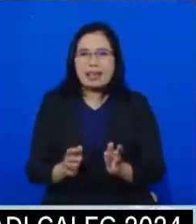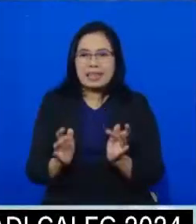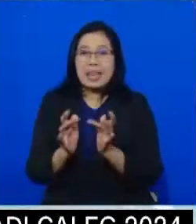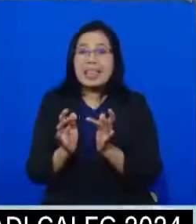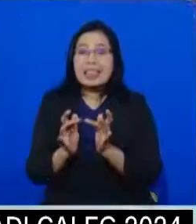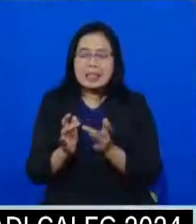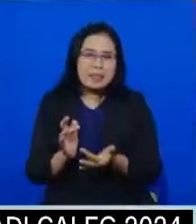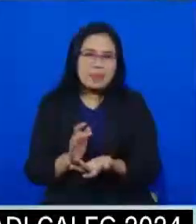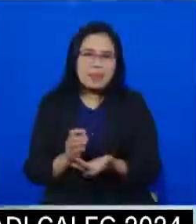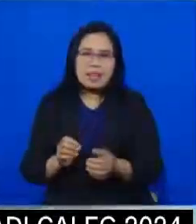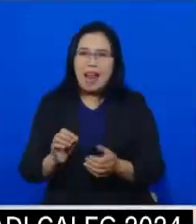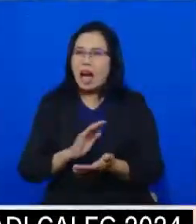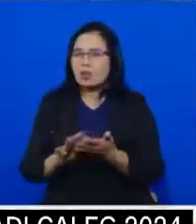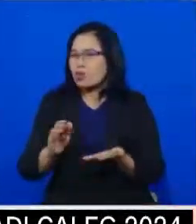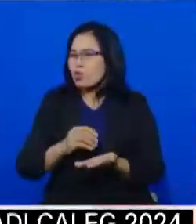ya?